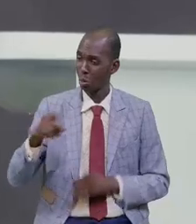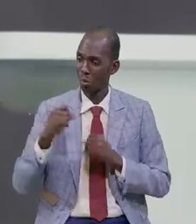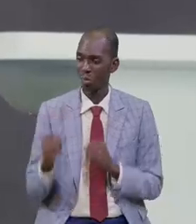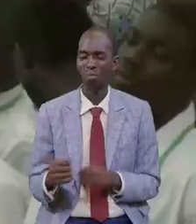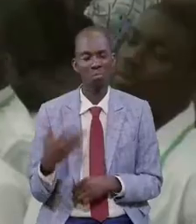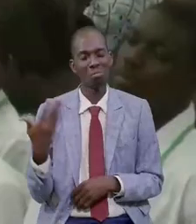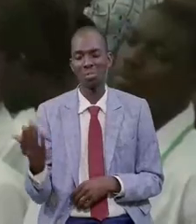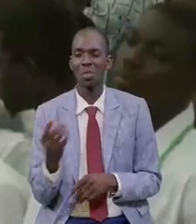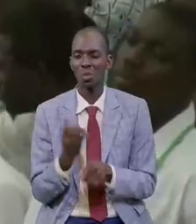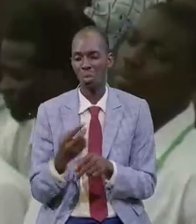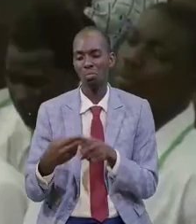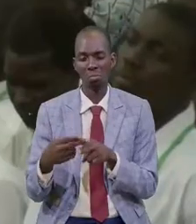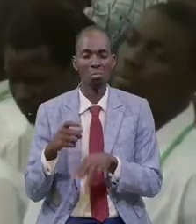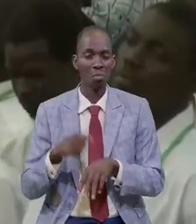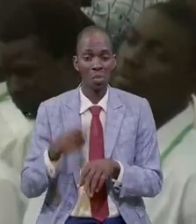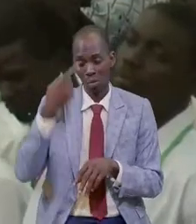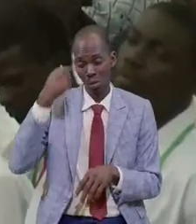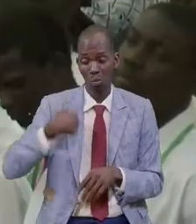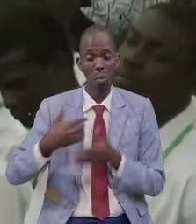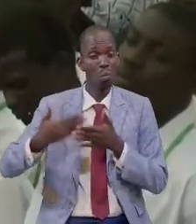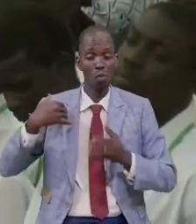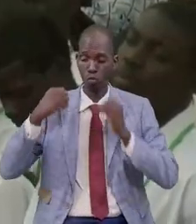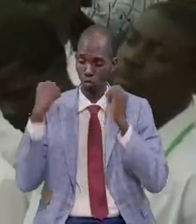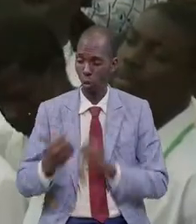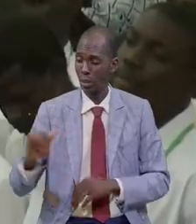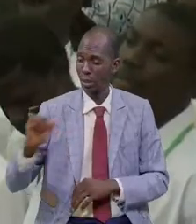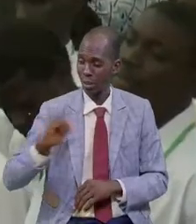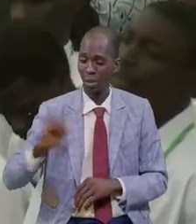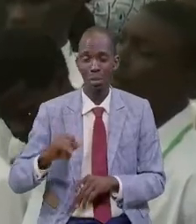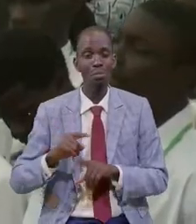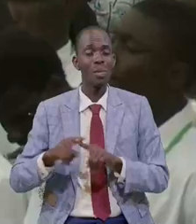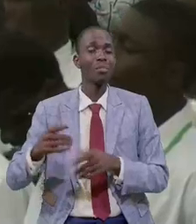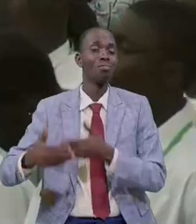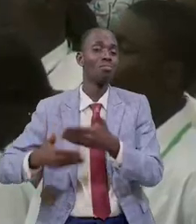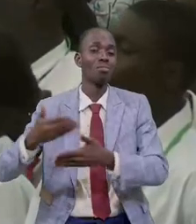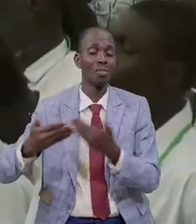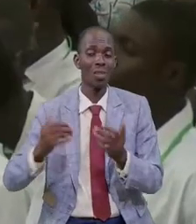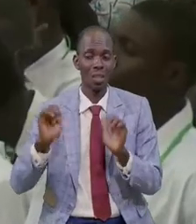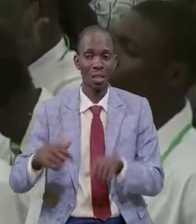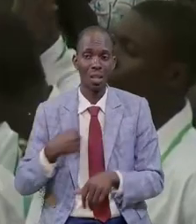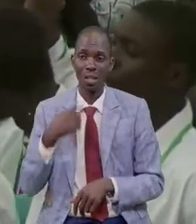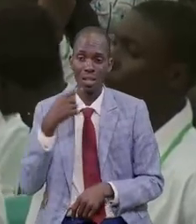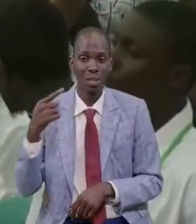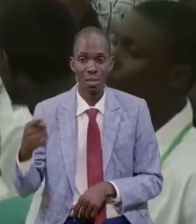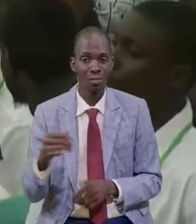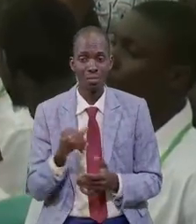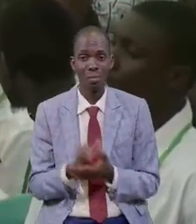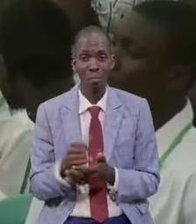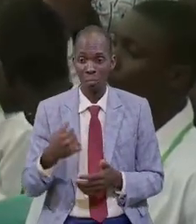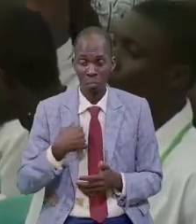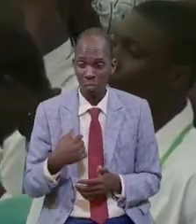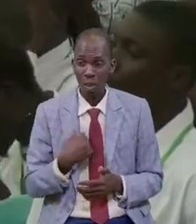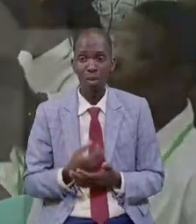hein j'étais aussi déterminé que toi mais j'ai normal est-ce que je peux te dire quelque chose